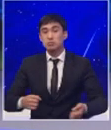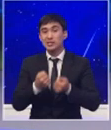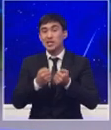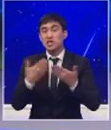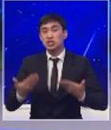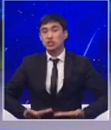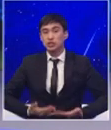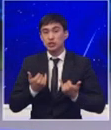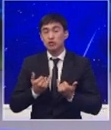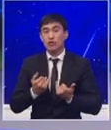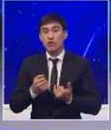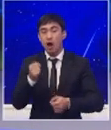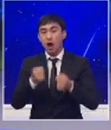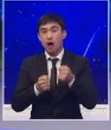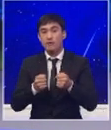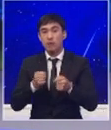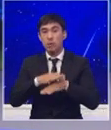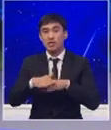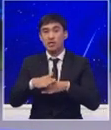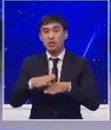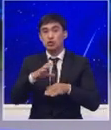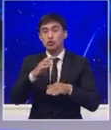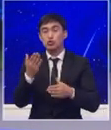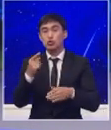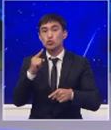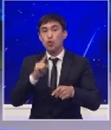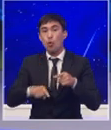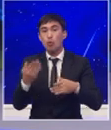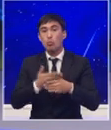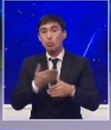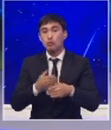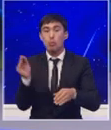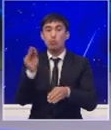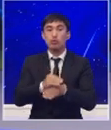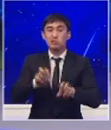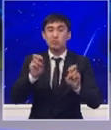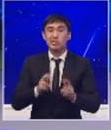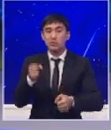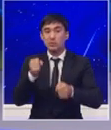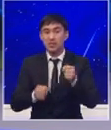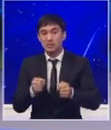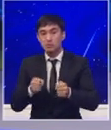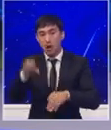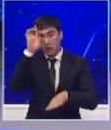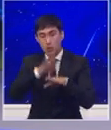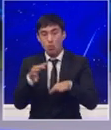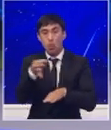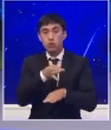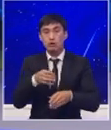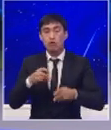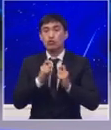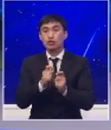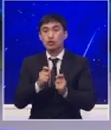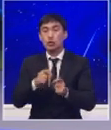Спасая жизни. Сегодня автопарк станции скорой помощи области ЖТСУ пополнился специализированным автотранспортом. Аким области вручил